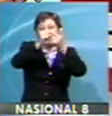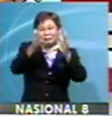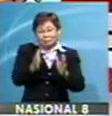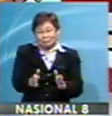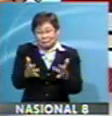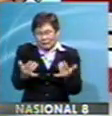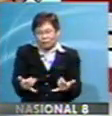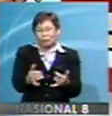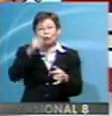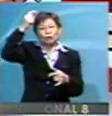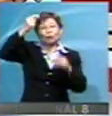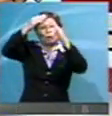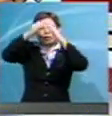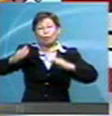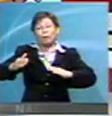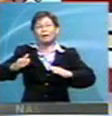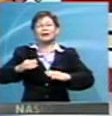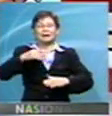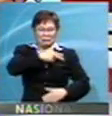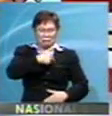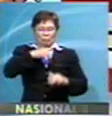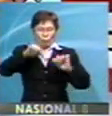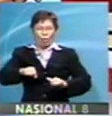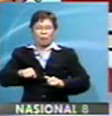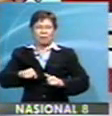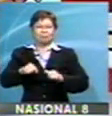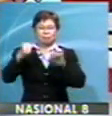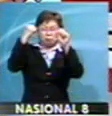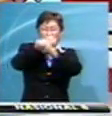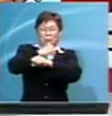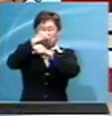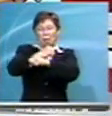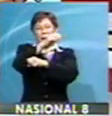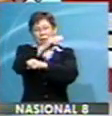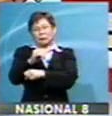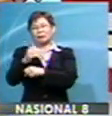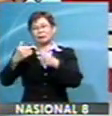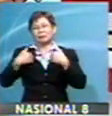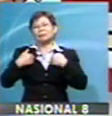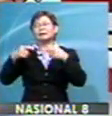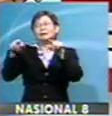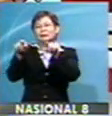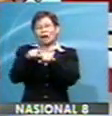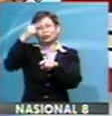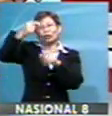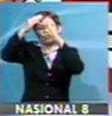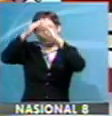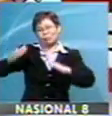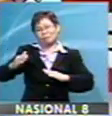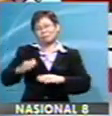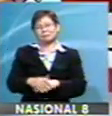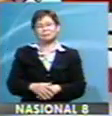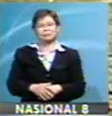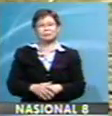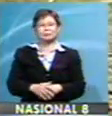ini namun tuan rumah Indonesia dilihat mampu menghadirkan cabaran apatah lagi turun selaku tuan rumah